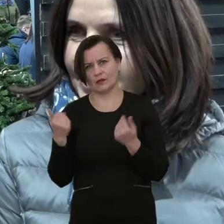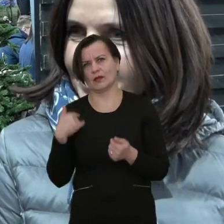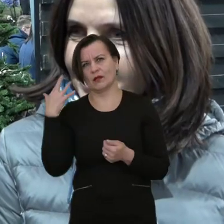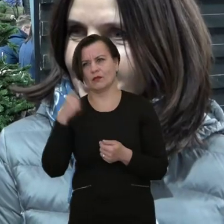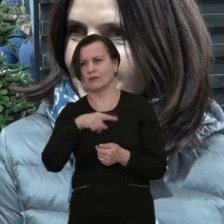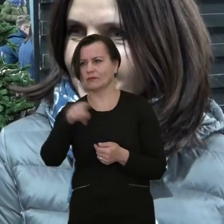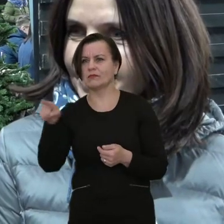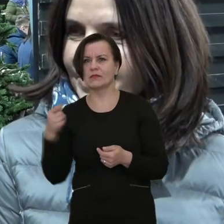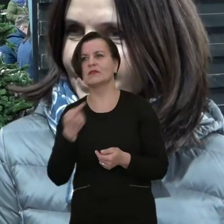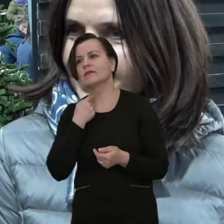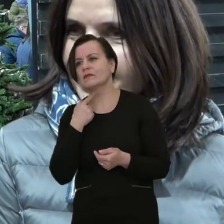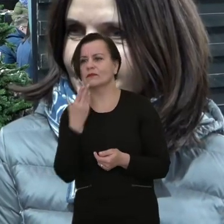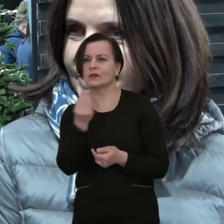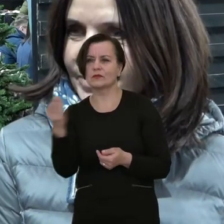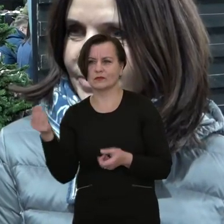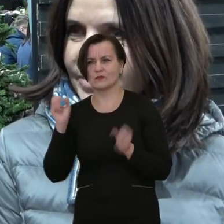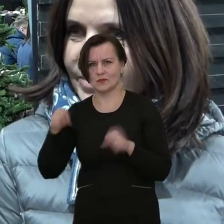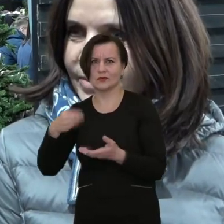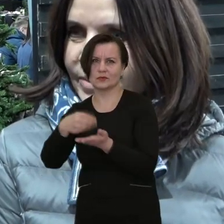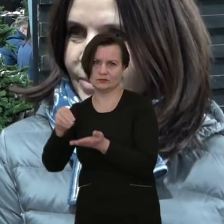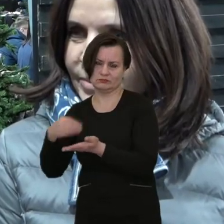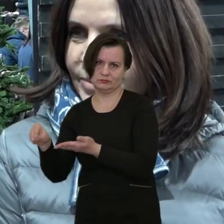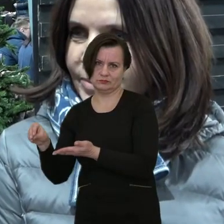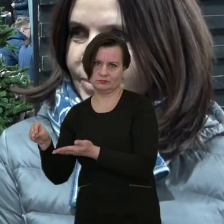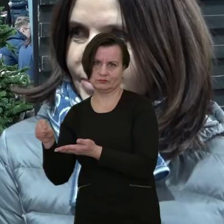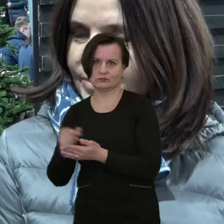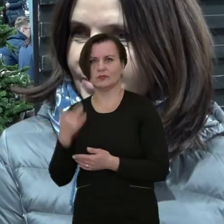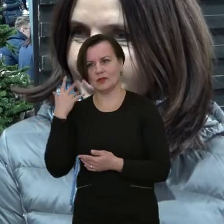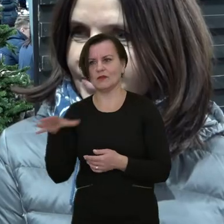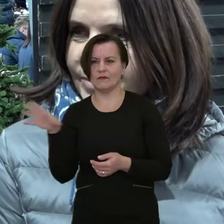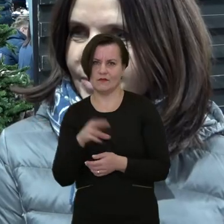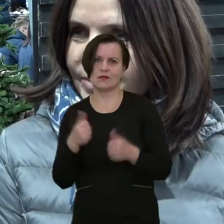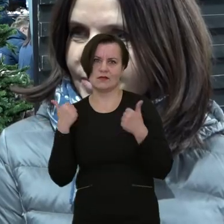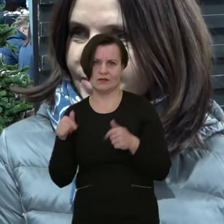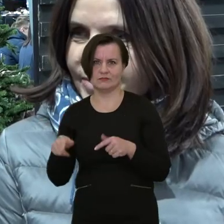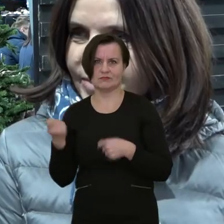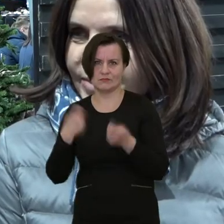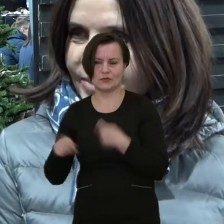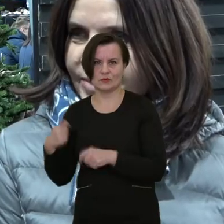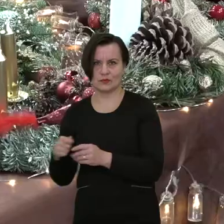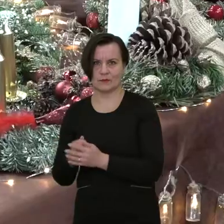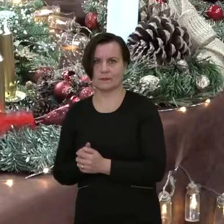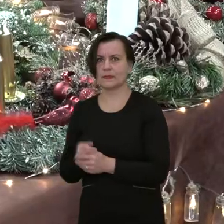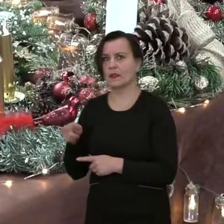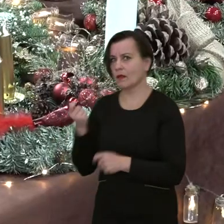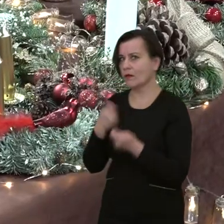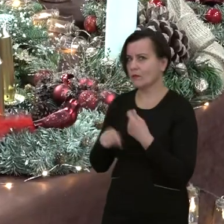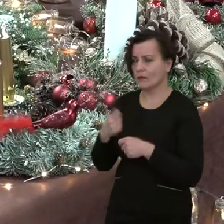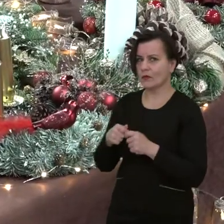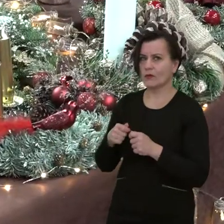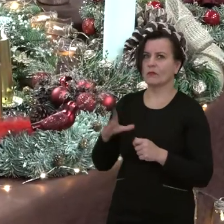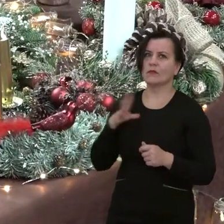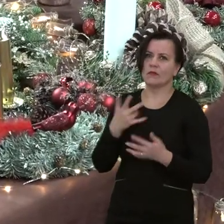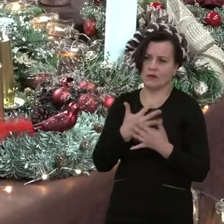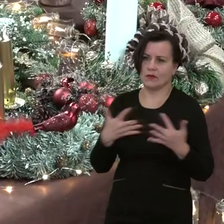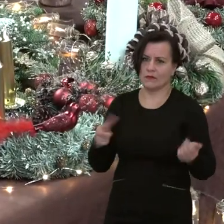savo skoniui, savo poreikiam. Taip kad manau, kad viskas gerai šitai mugiai. Nors mugėje prekiavo